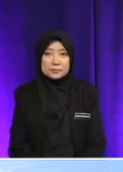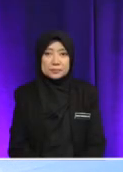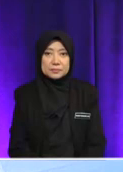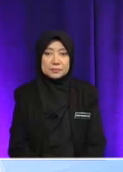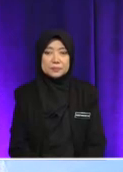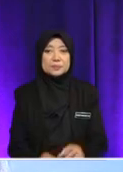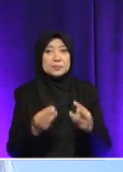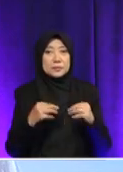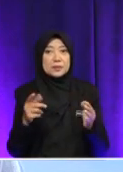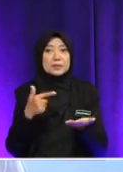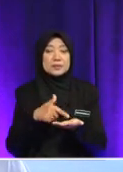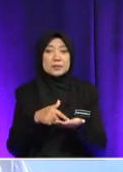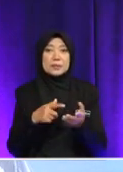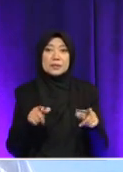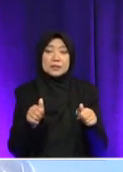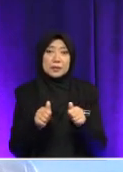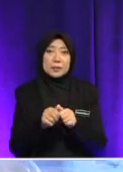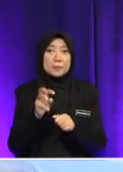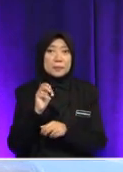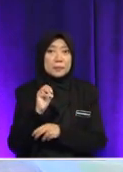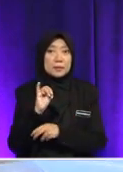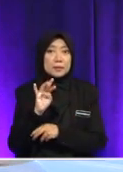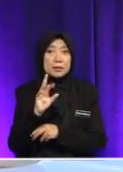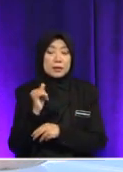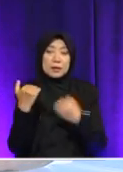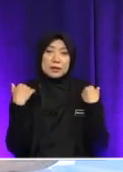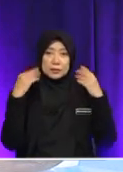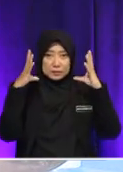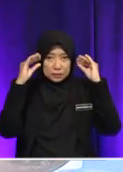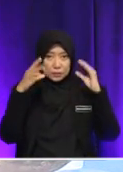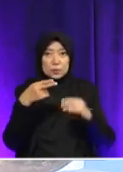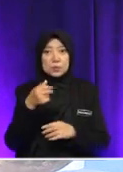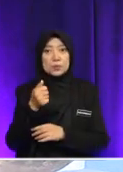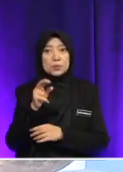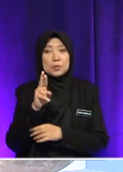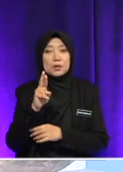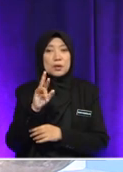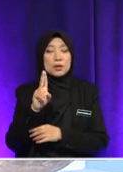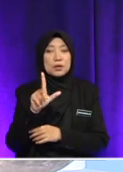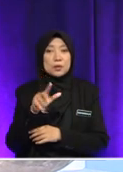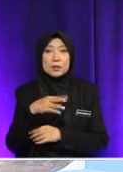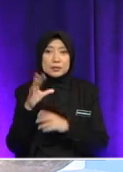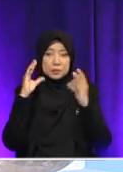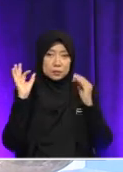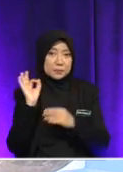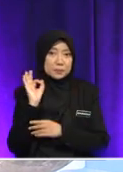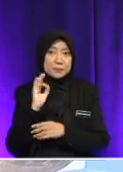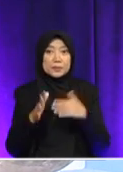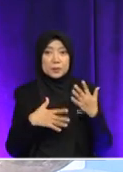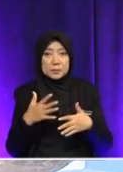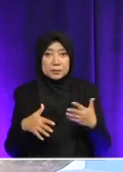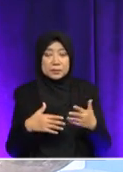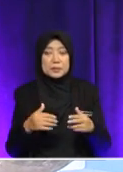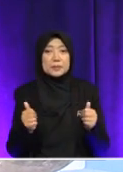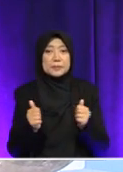masih lagi bersama dengan Mira hari ini kita ada cego Khairun Nizam dan juga cek gu farazila selaku Kita